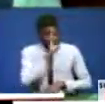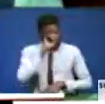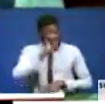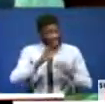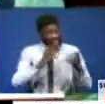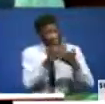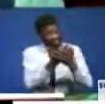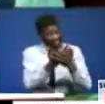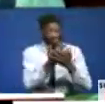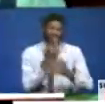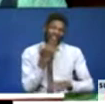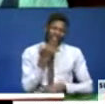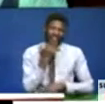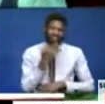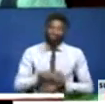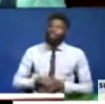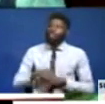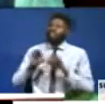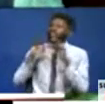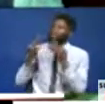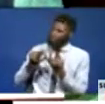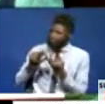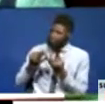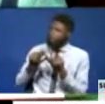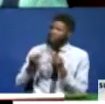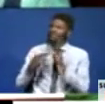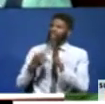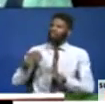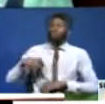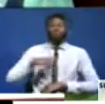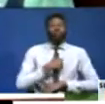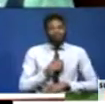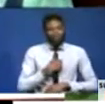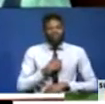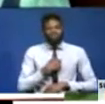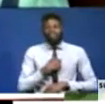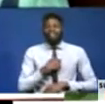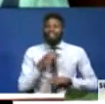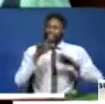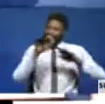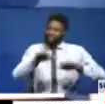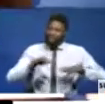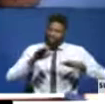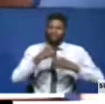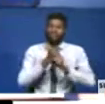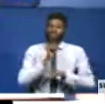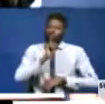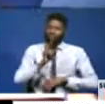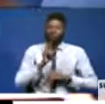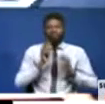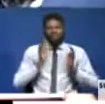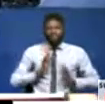Family representatives, we are keen to ensure that the suspect takes plea. These are